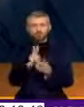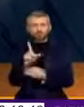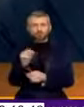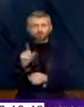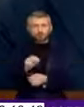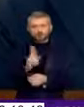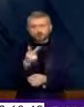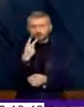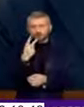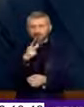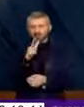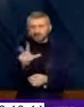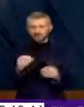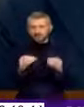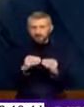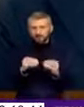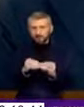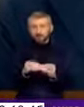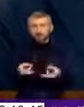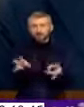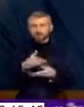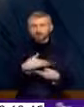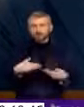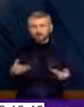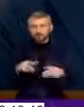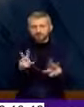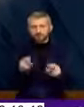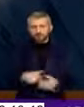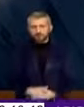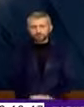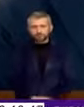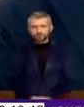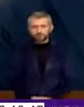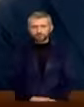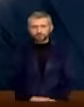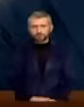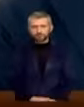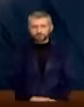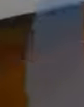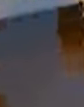понеділок, як завжди, о 15:10. Тож залишайтеся на телеканалі «Київ» і до зустрічі.